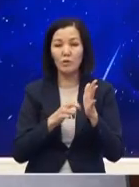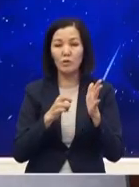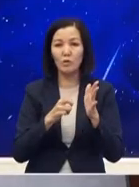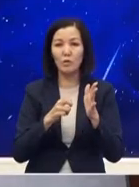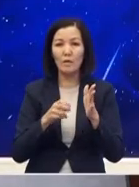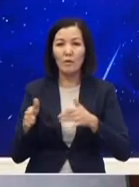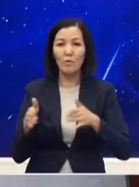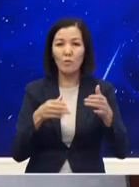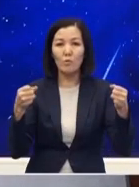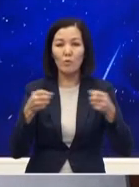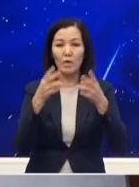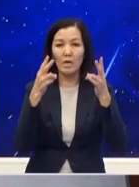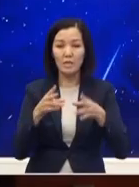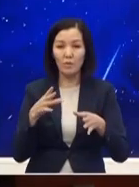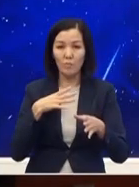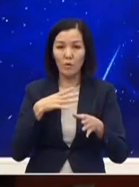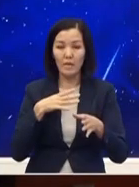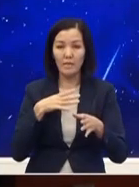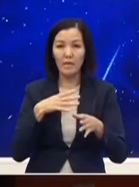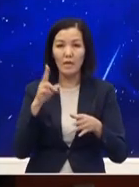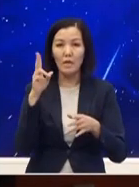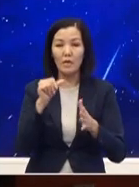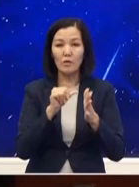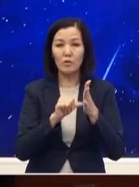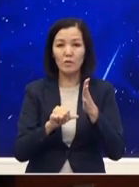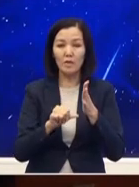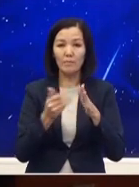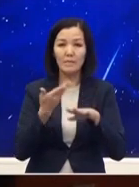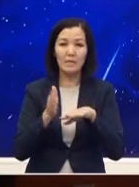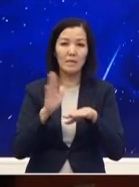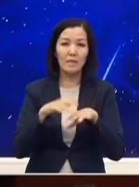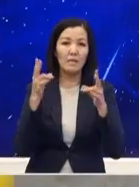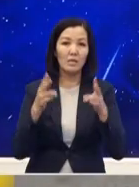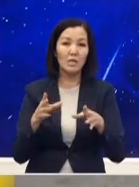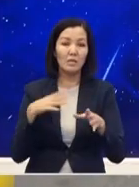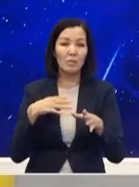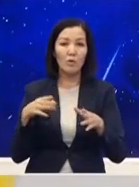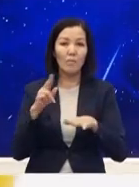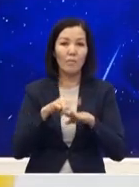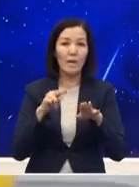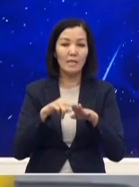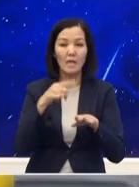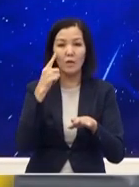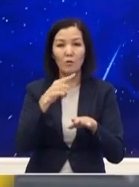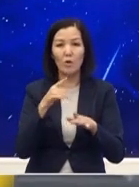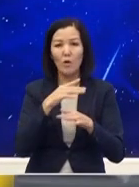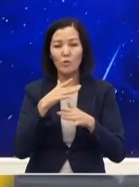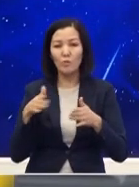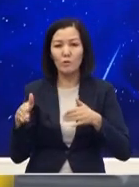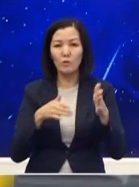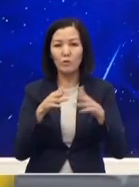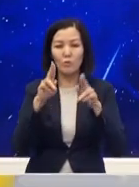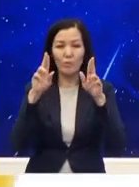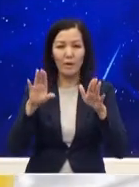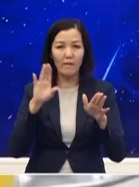жол көлік оқиғасы орын алған, оның 260-ы қайғылы аяқталыпты. Жол сақшыларының айтуынша, көбі жол қозғалысы